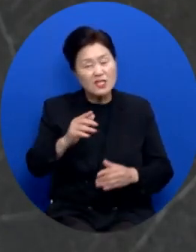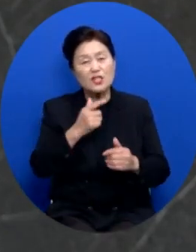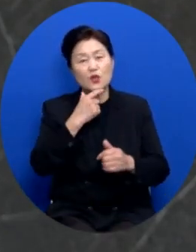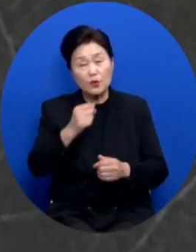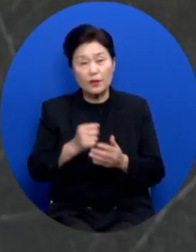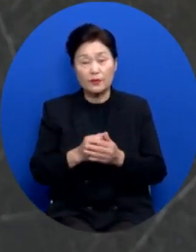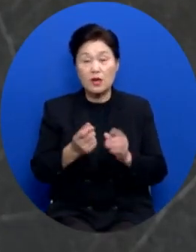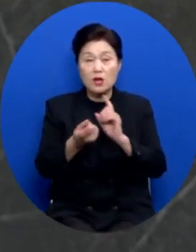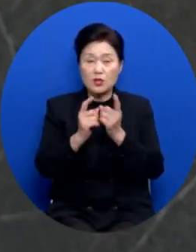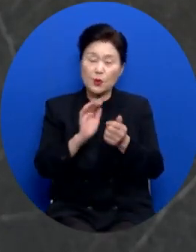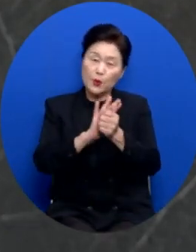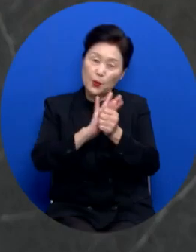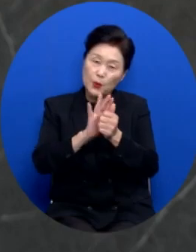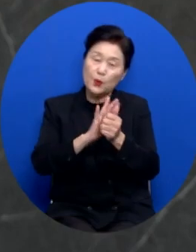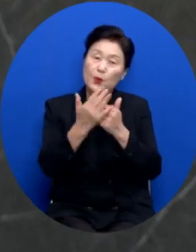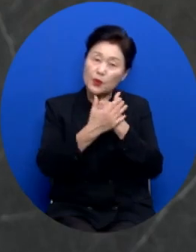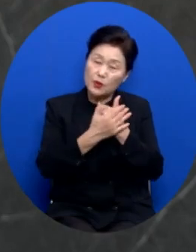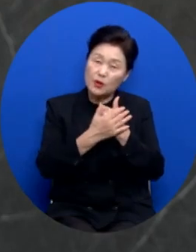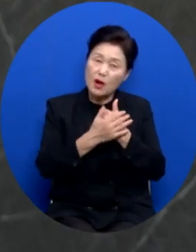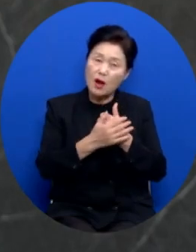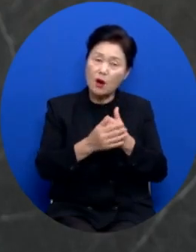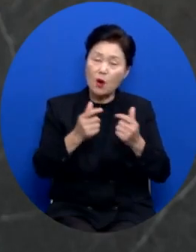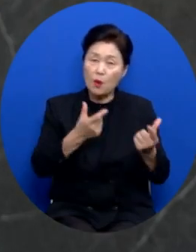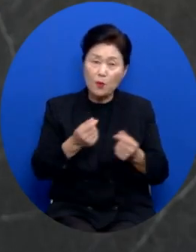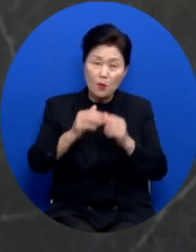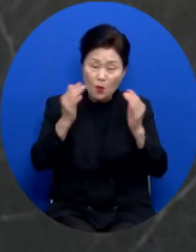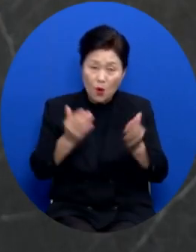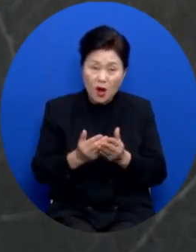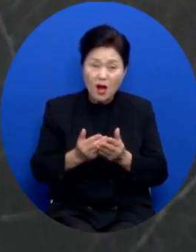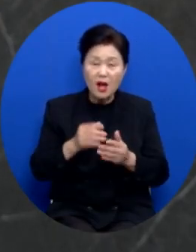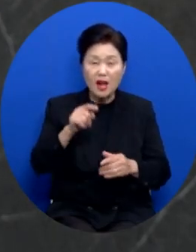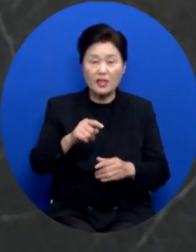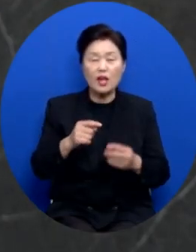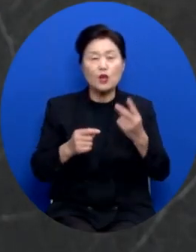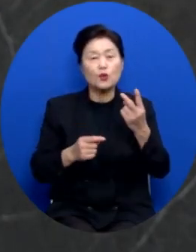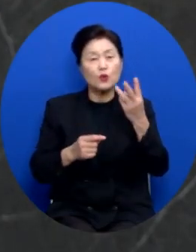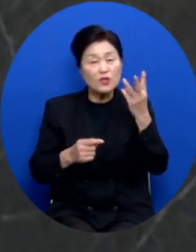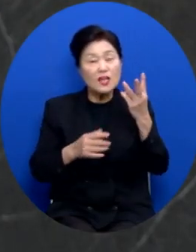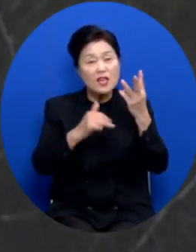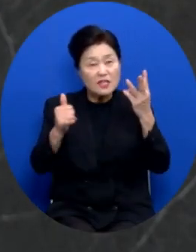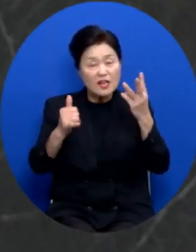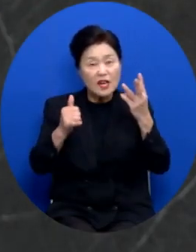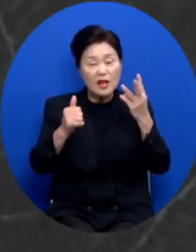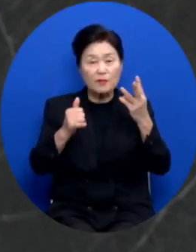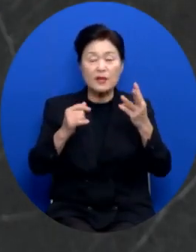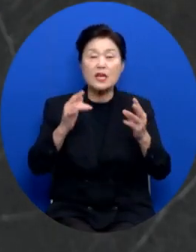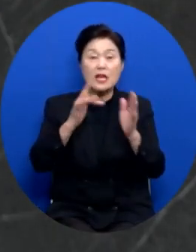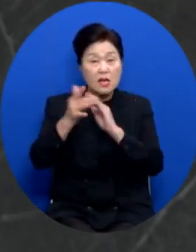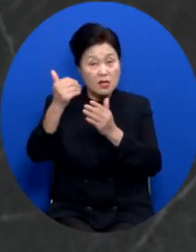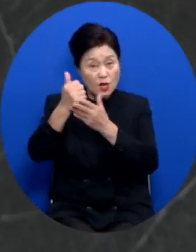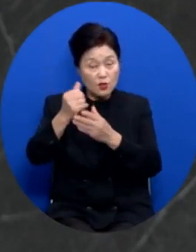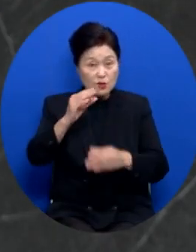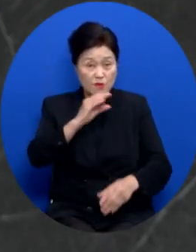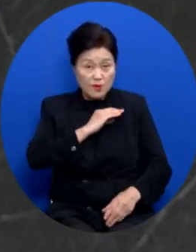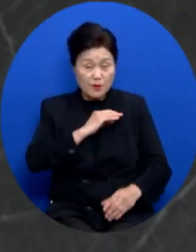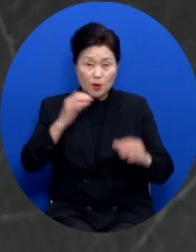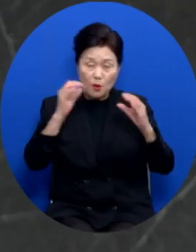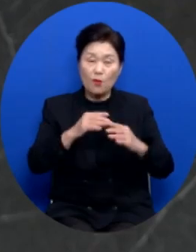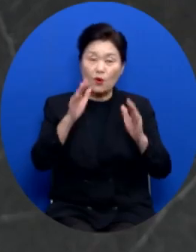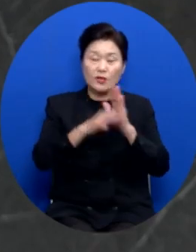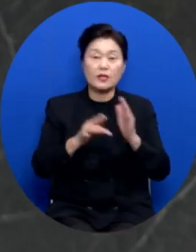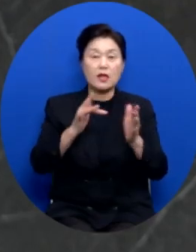서로 격려하고 공동체 안에 두 세 사람이 내 이름으로 모인 곳에 나도 그들 중에 있다고 말씀하시고 약속하신